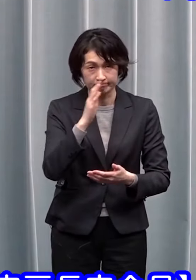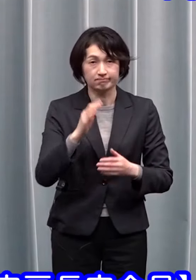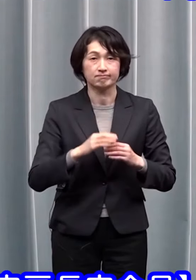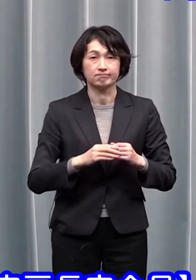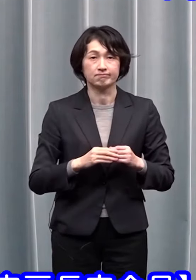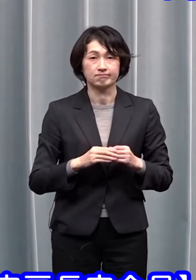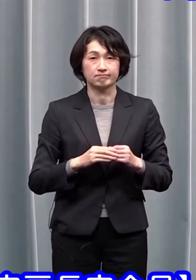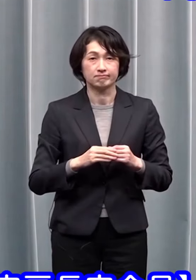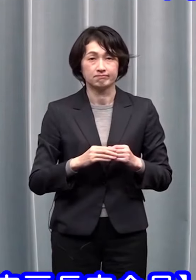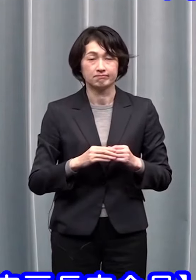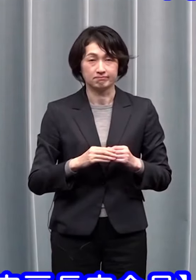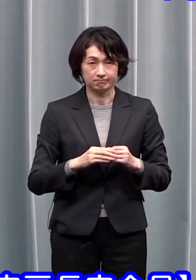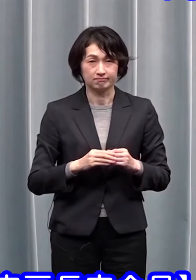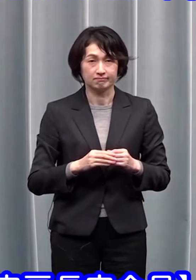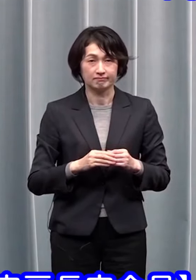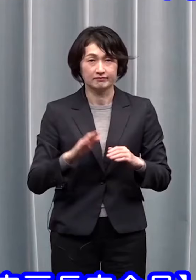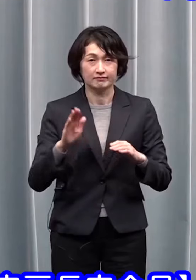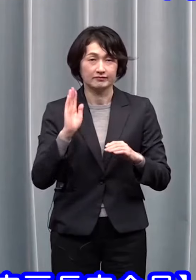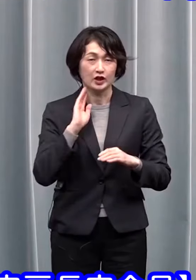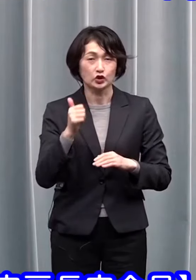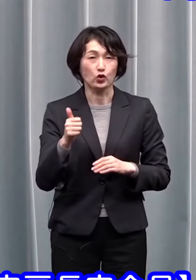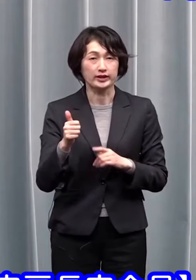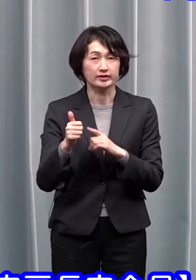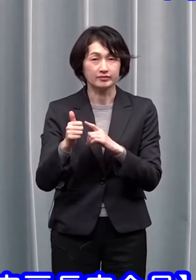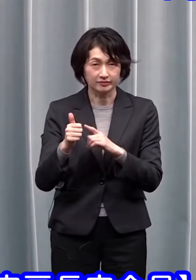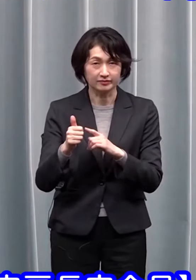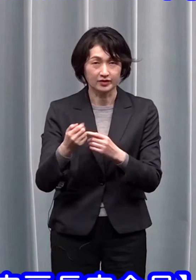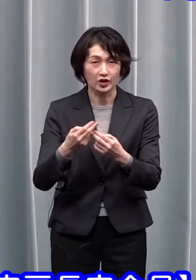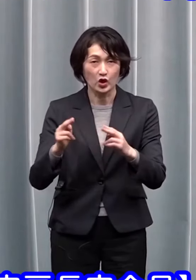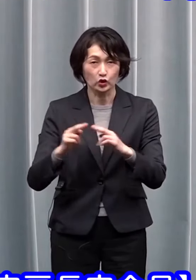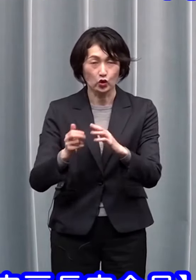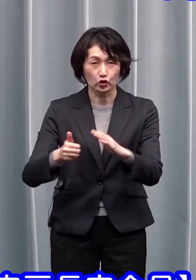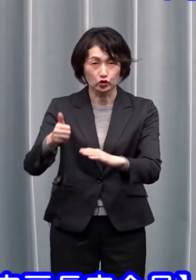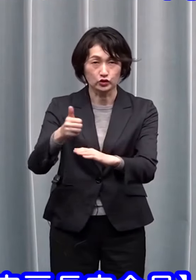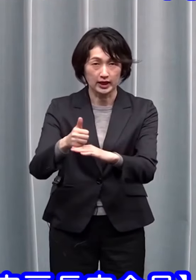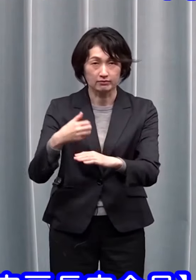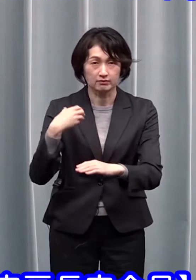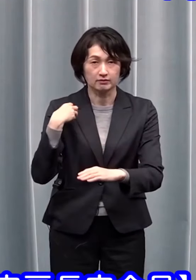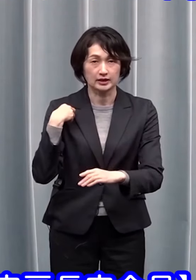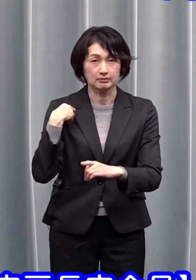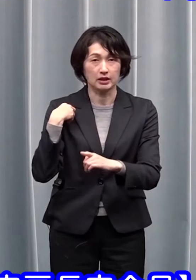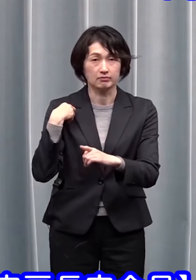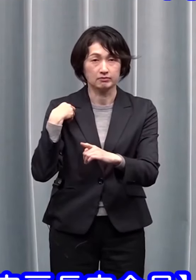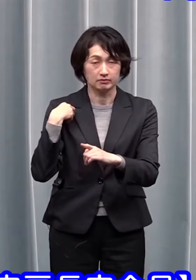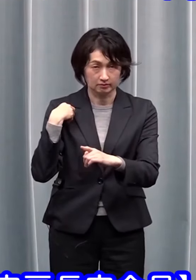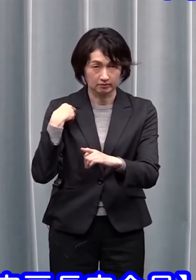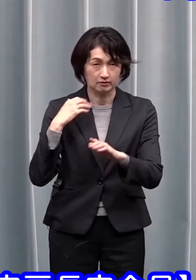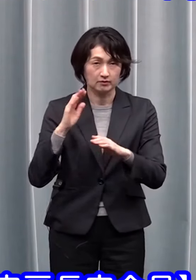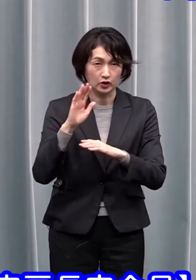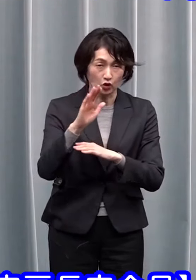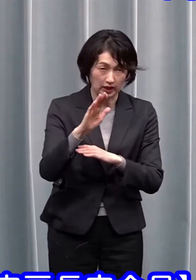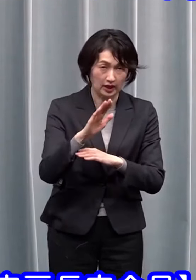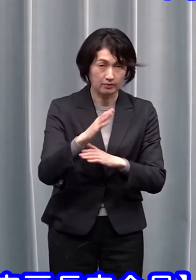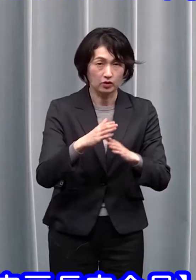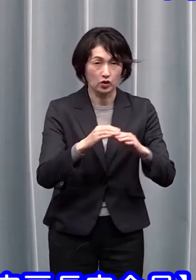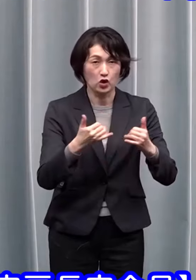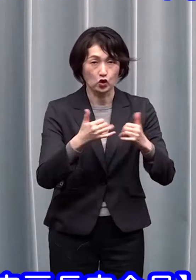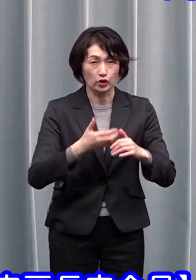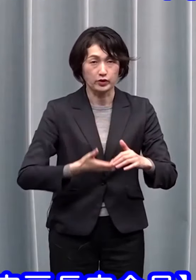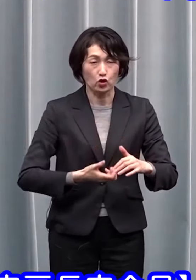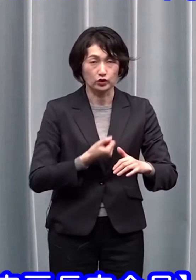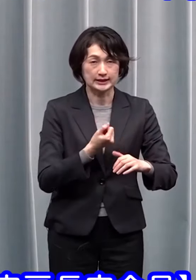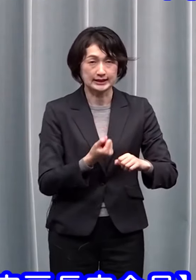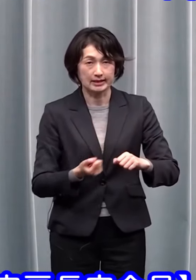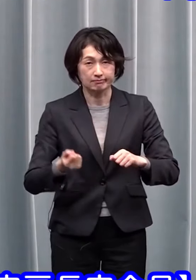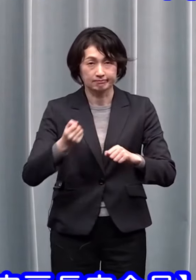。まあ、その上で岸田総理は自民党総裁として今後ともあらゆる機会を捉えて国民の信頼回復に向け